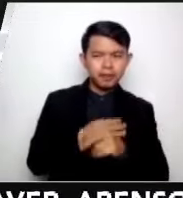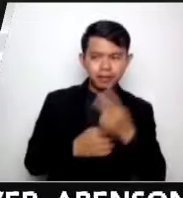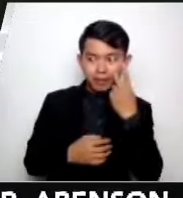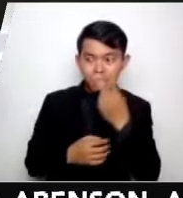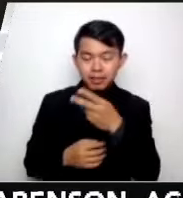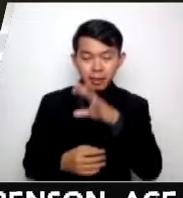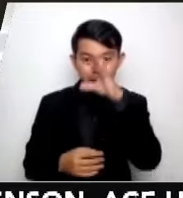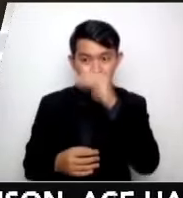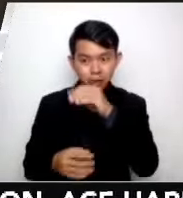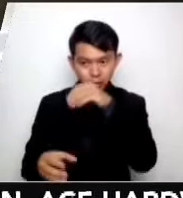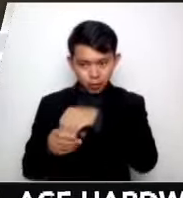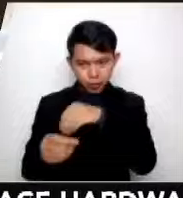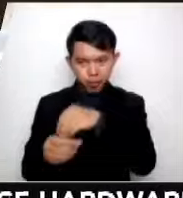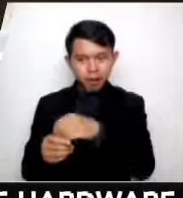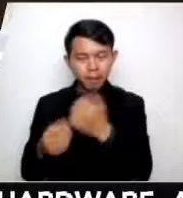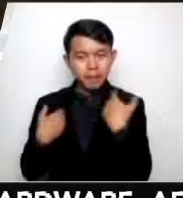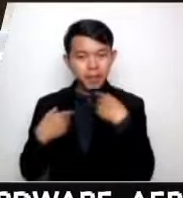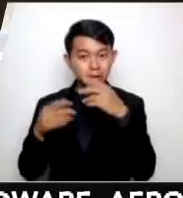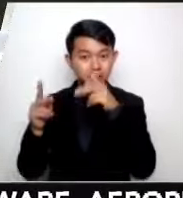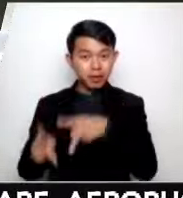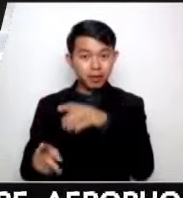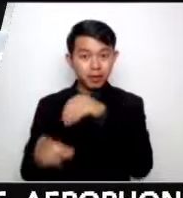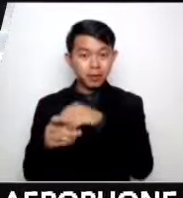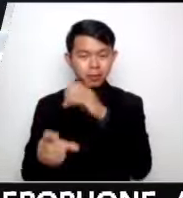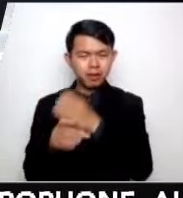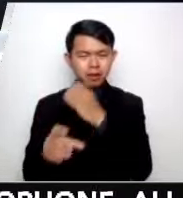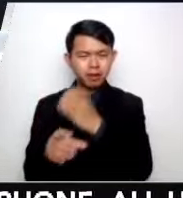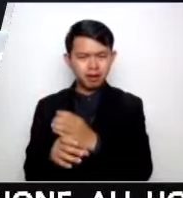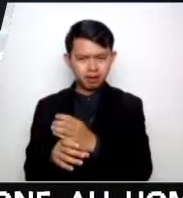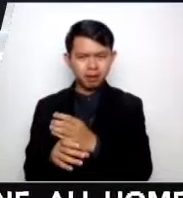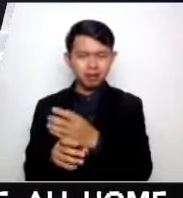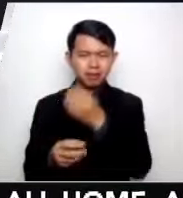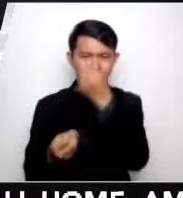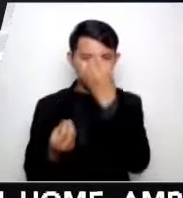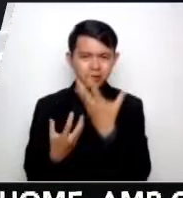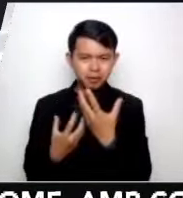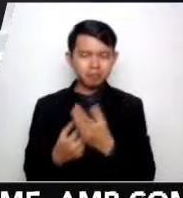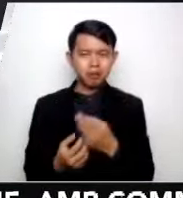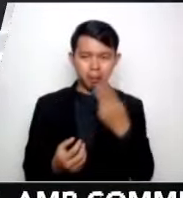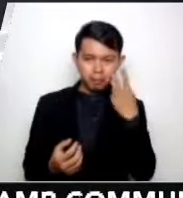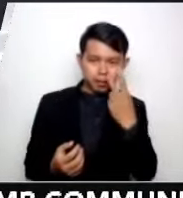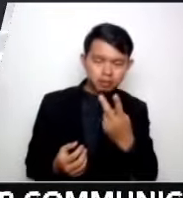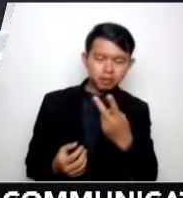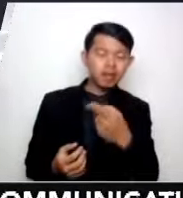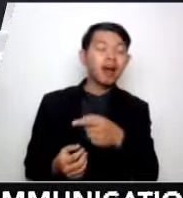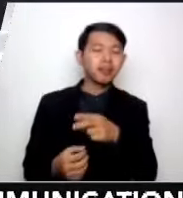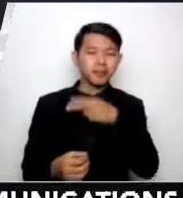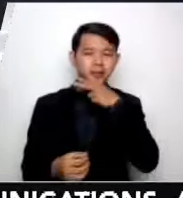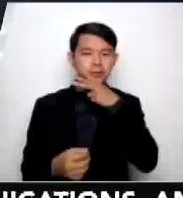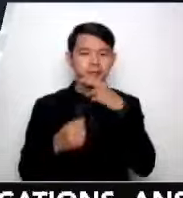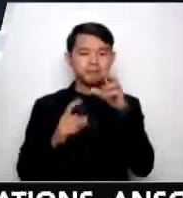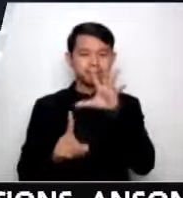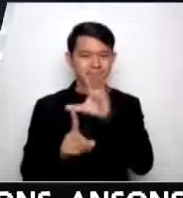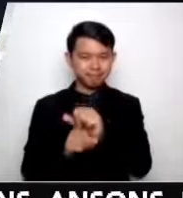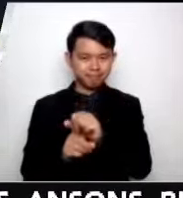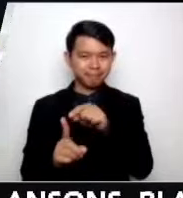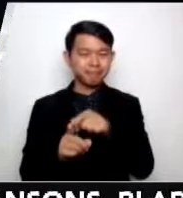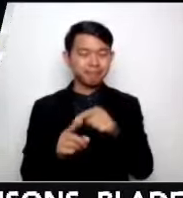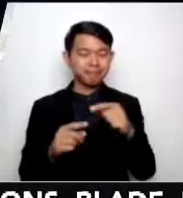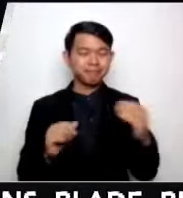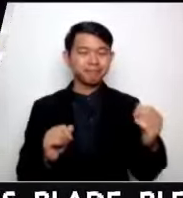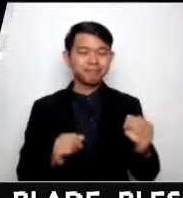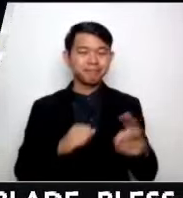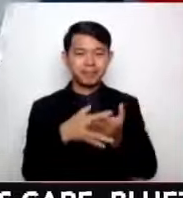parking attendant na may tao sa loob ng kanyang kotse. Agad na naaresto ang suspect na naharap sa burglary